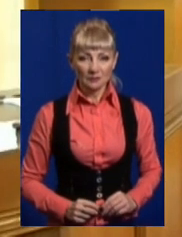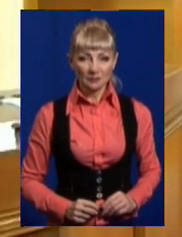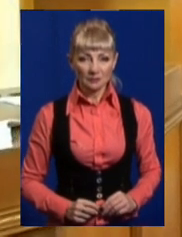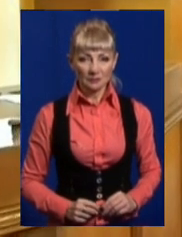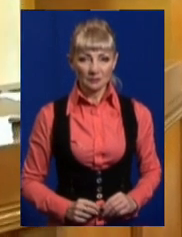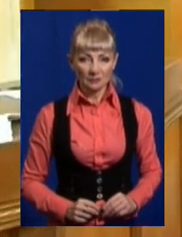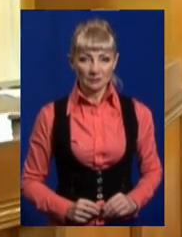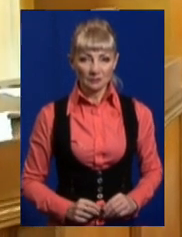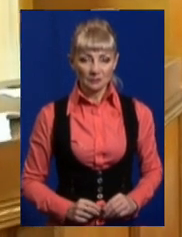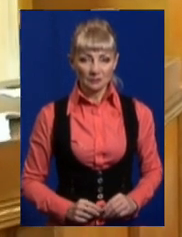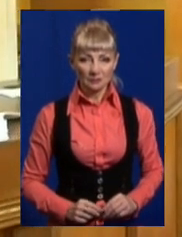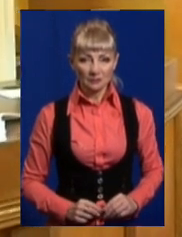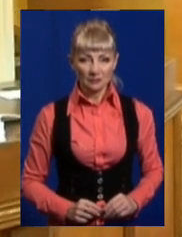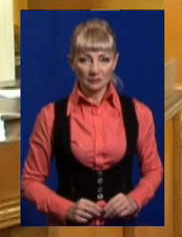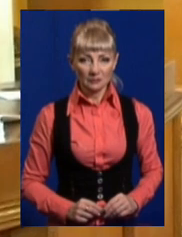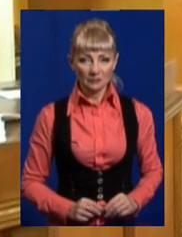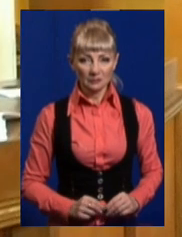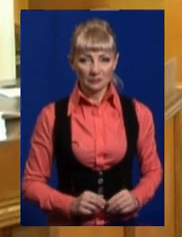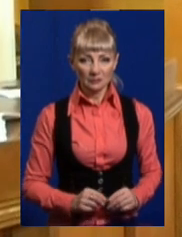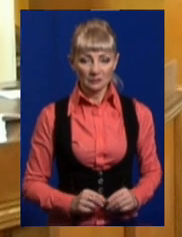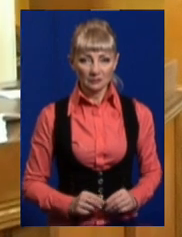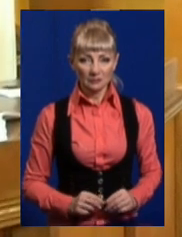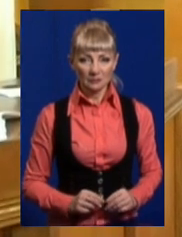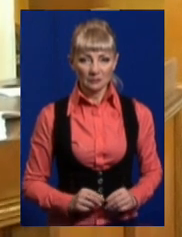Бараня Супрун, Кириченко, Мельник,